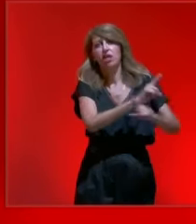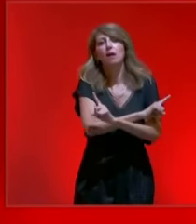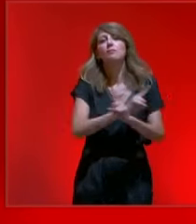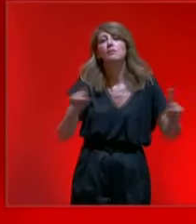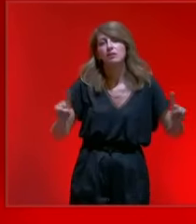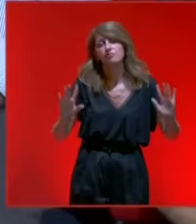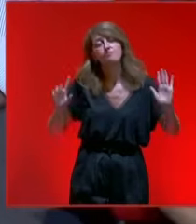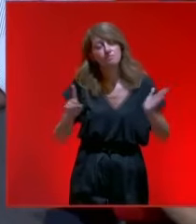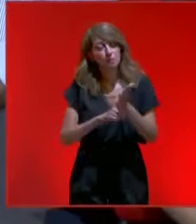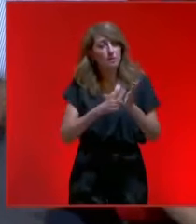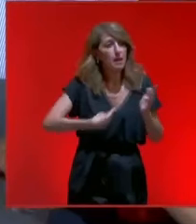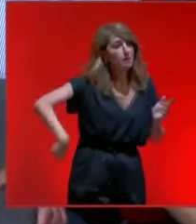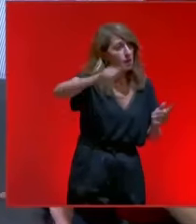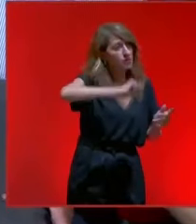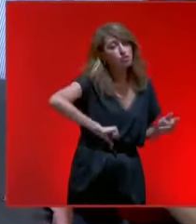ίδιο μας τον εαυτό.